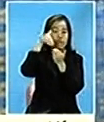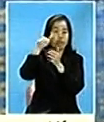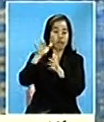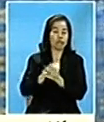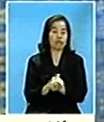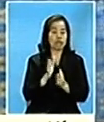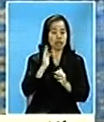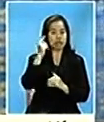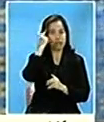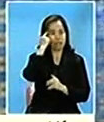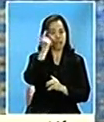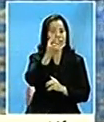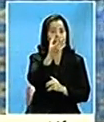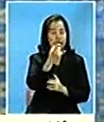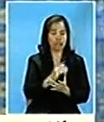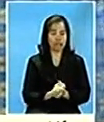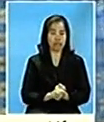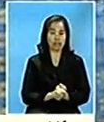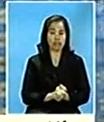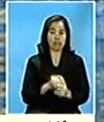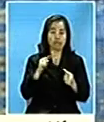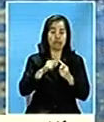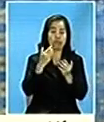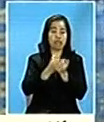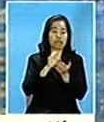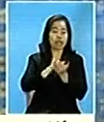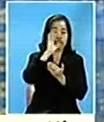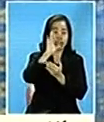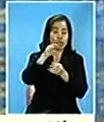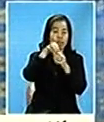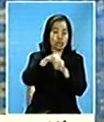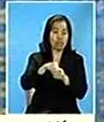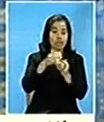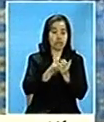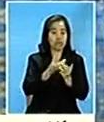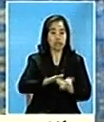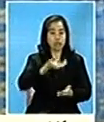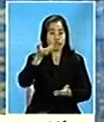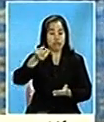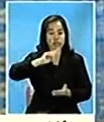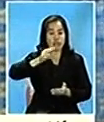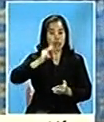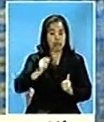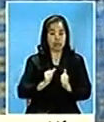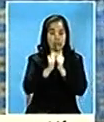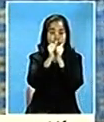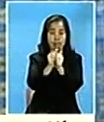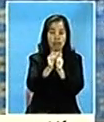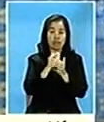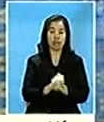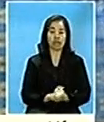งสัยว่าเอาอะไรมาพูดการไปลงทุนต่างประเทศก็ต้องขนดอลลาร์ไปเราได้ดอลลาร์มาม